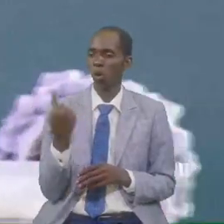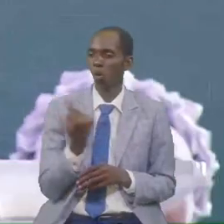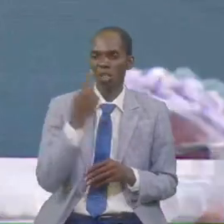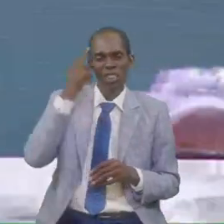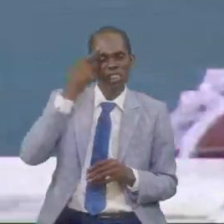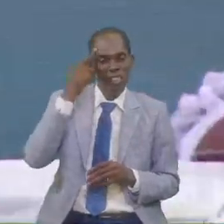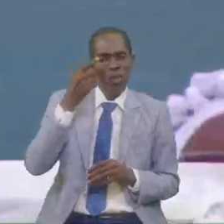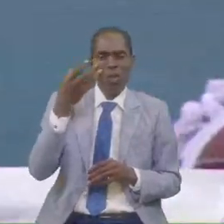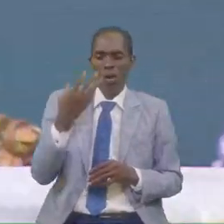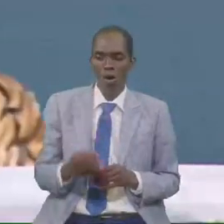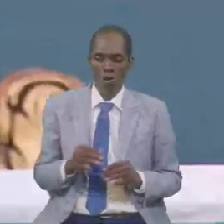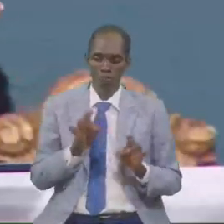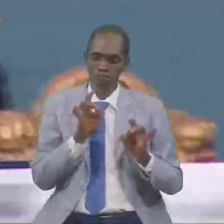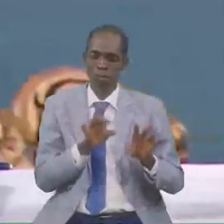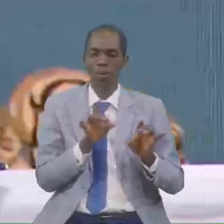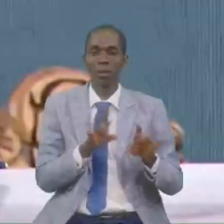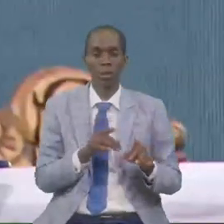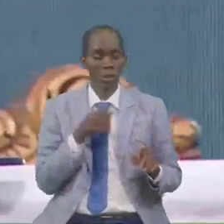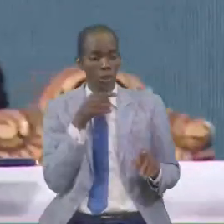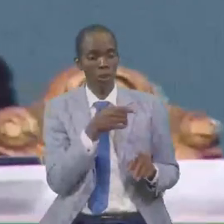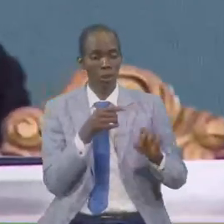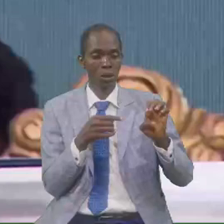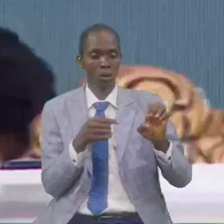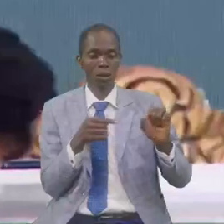Il n'avait plus le temps de penser à l'avenir.